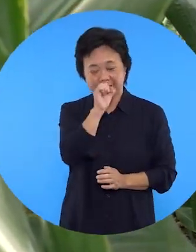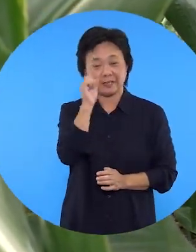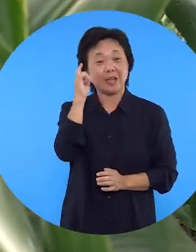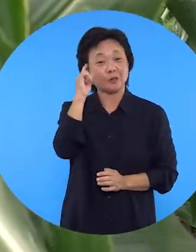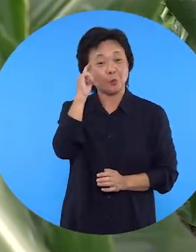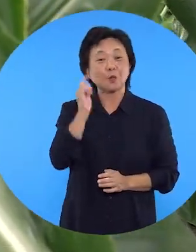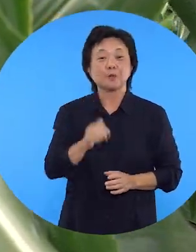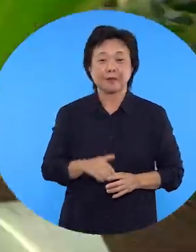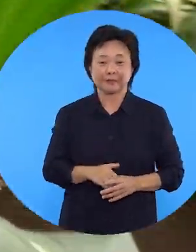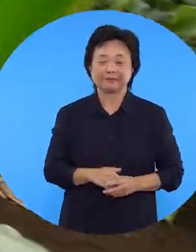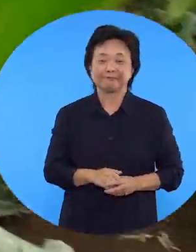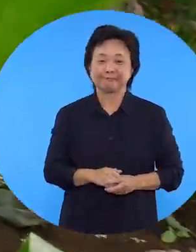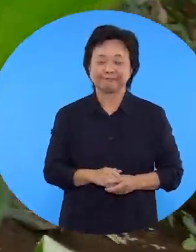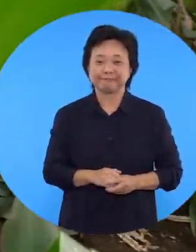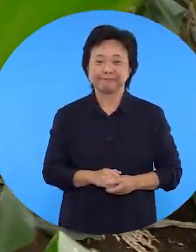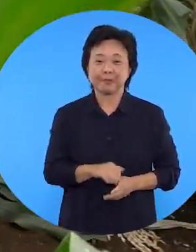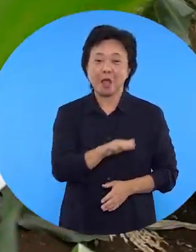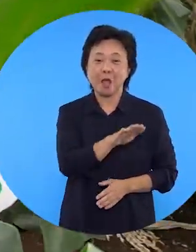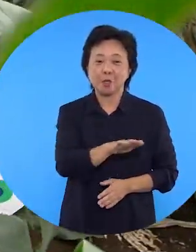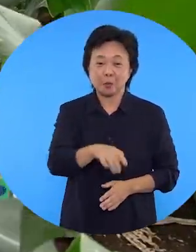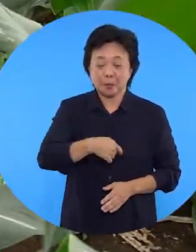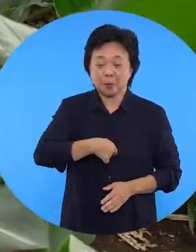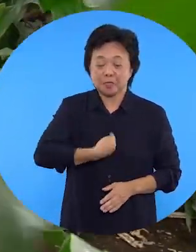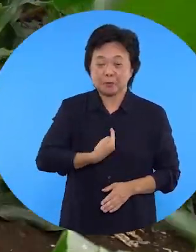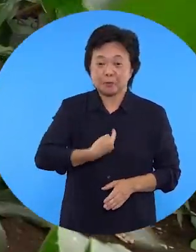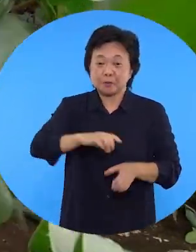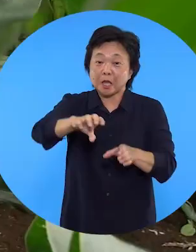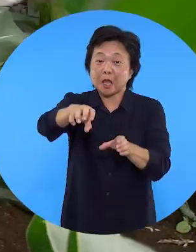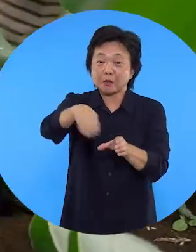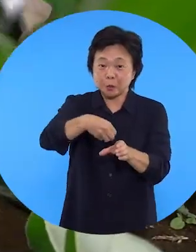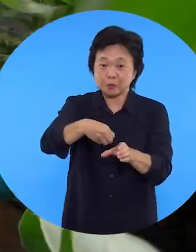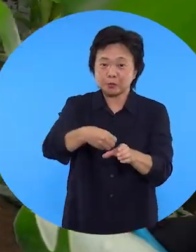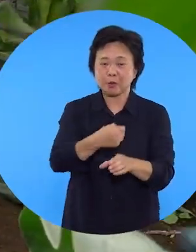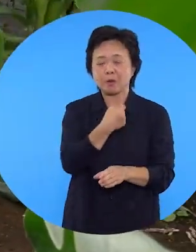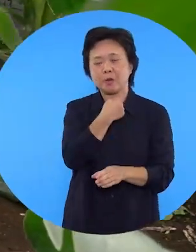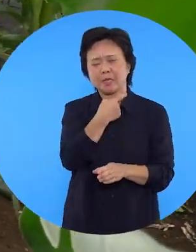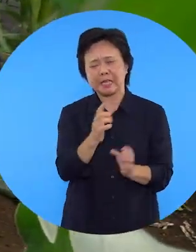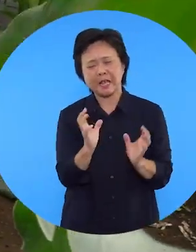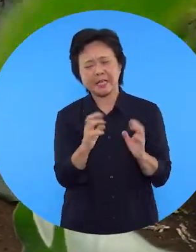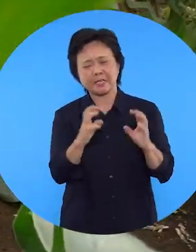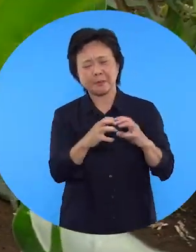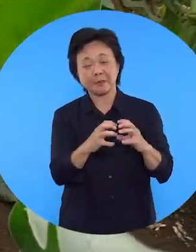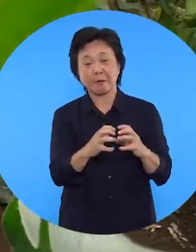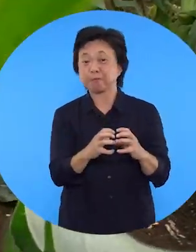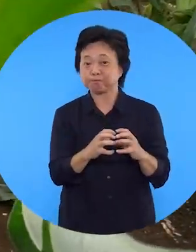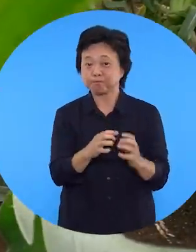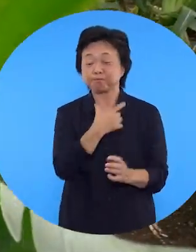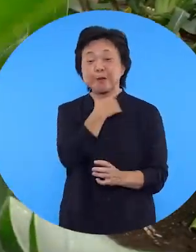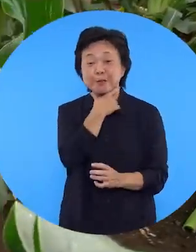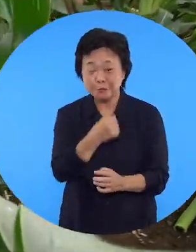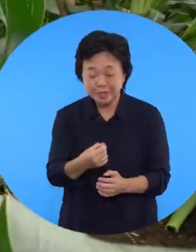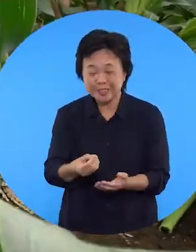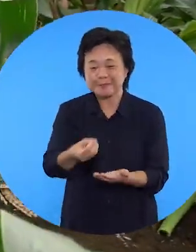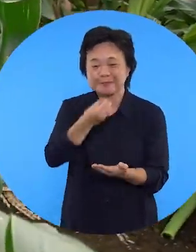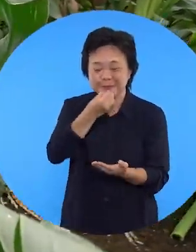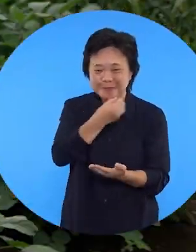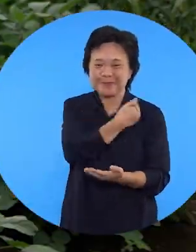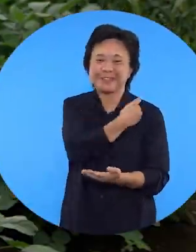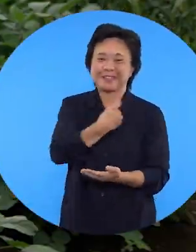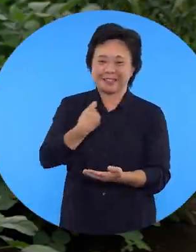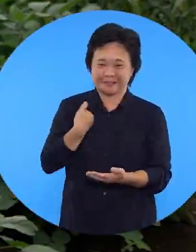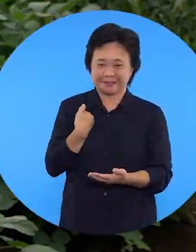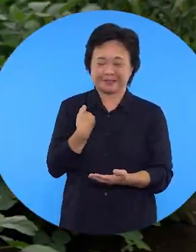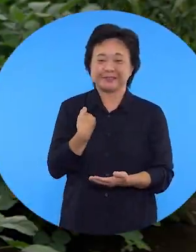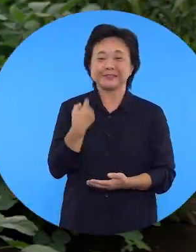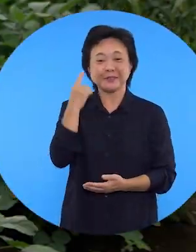いいんじゃないかなということで子どもたちも自分で収穫したものだと我々と一生懸命ネギライナー個も食べるんじゃ